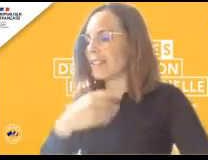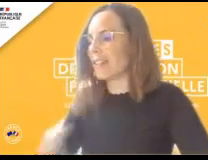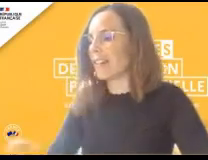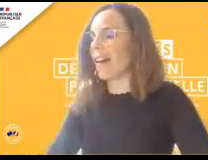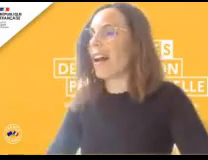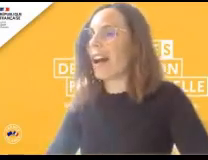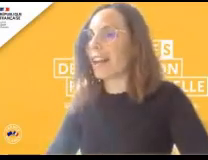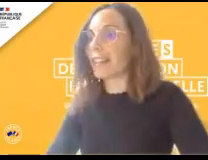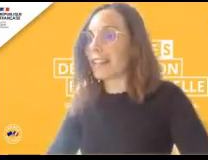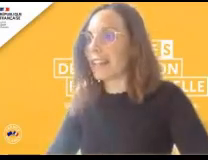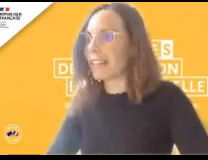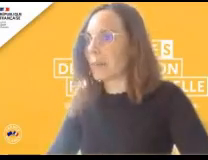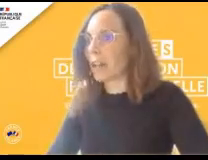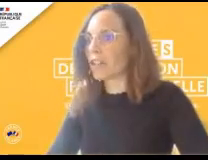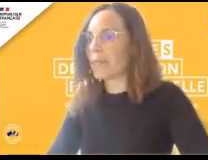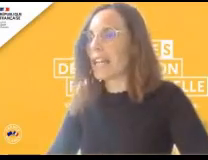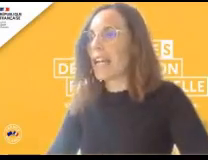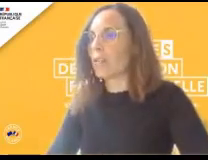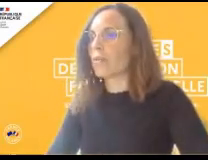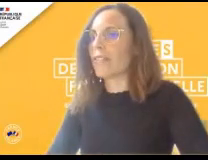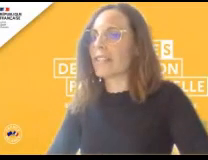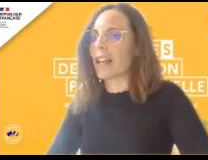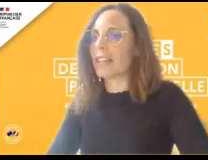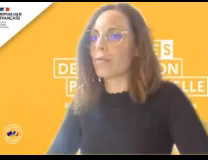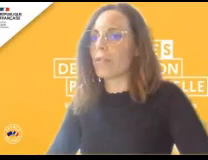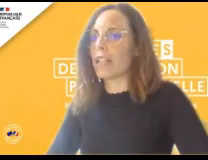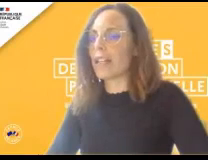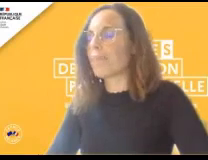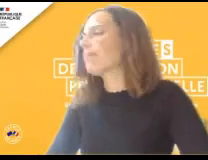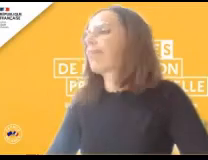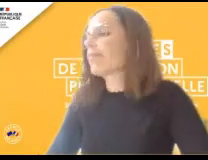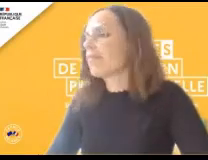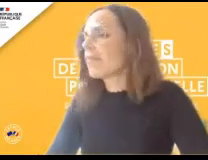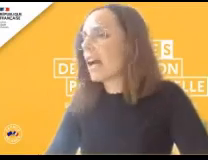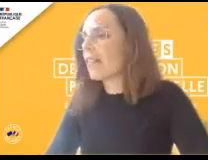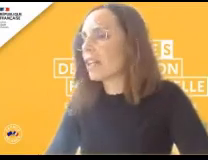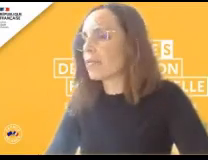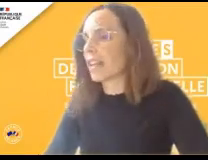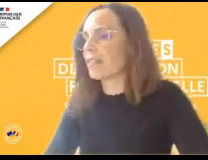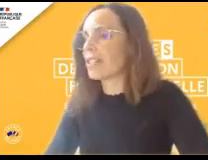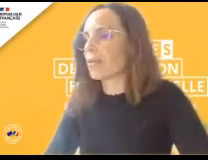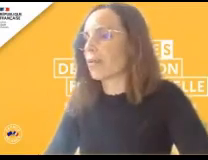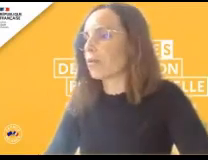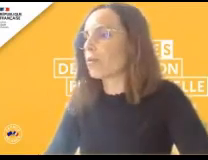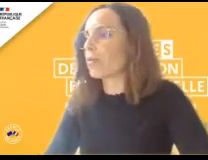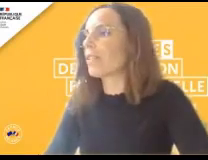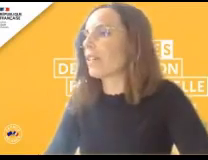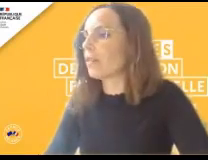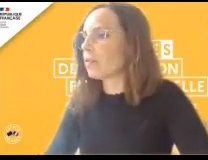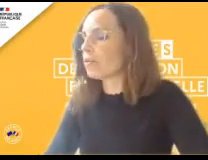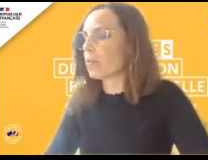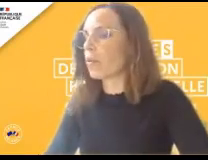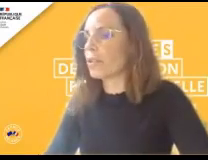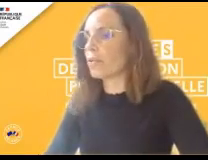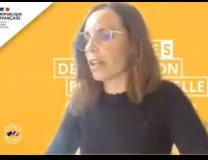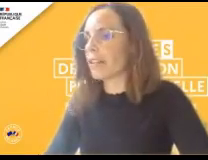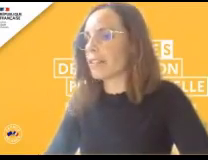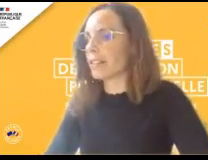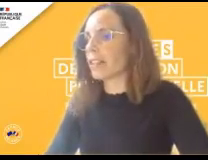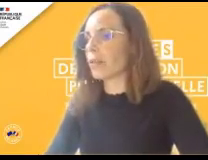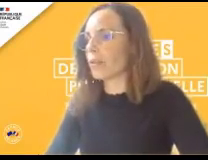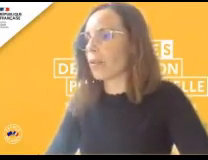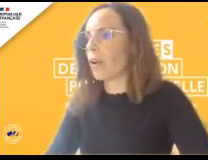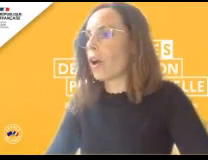ou que vous hésitez à intégrer la démarche. Donc, ça va s'articuler avec le service de conseil en évolution